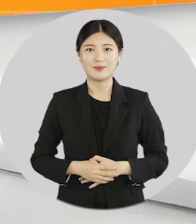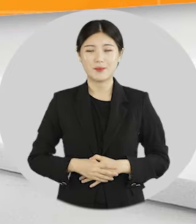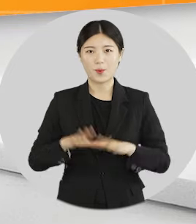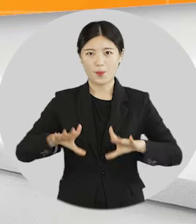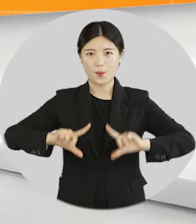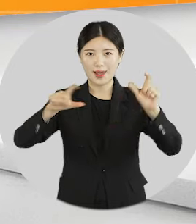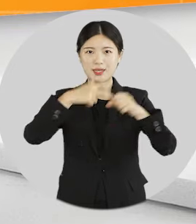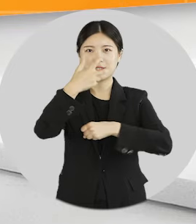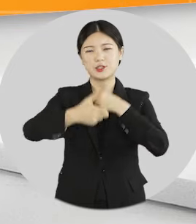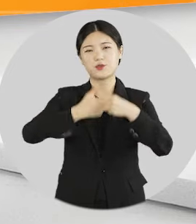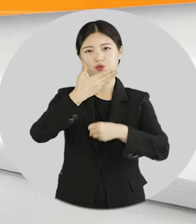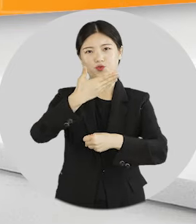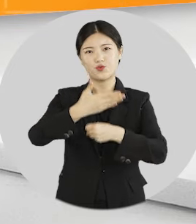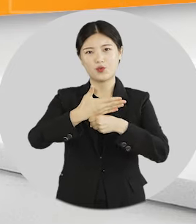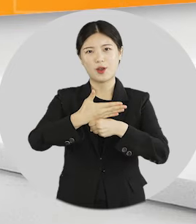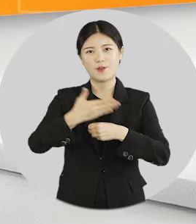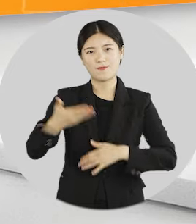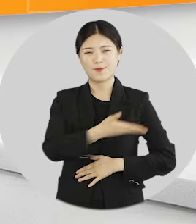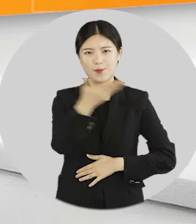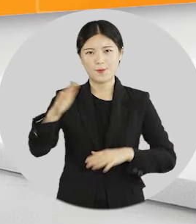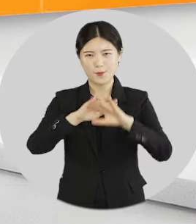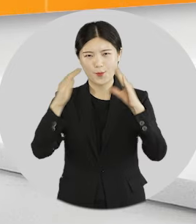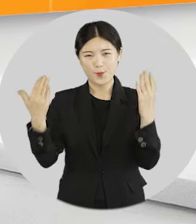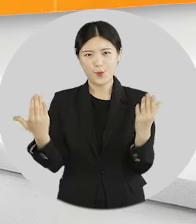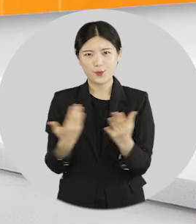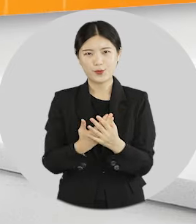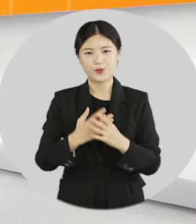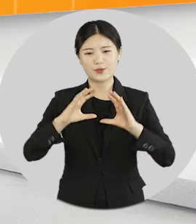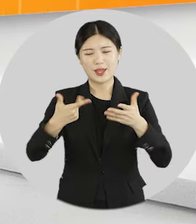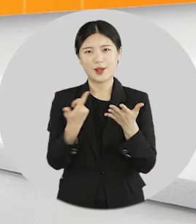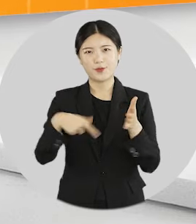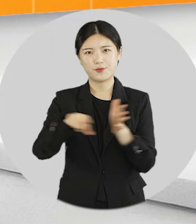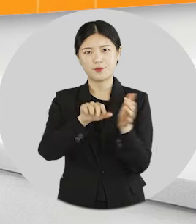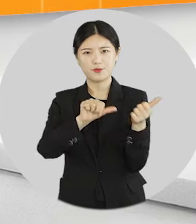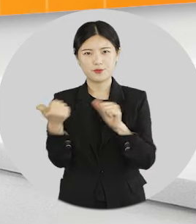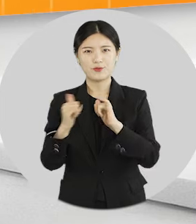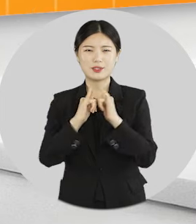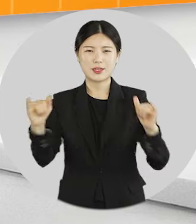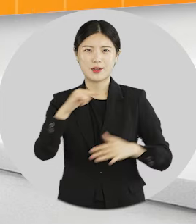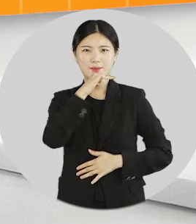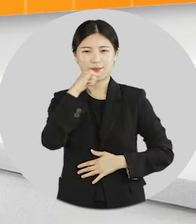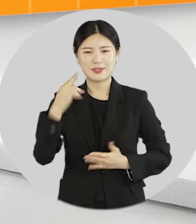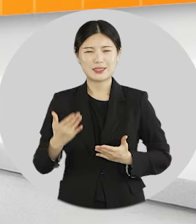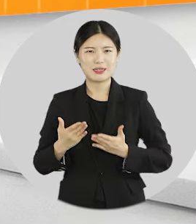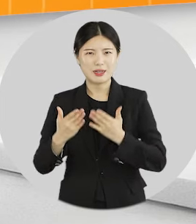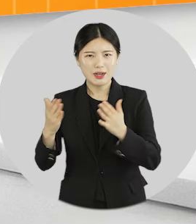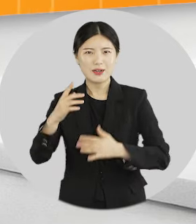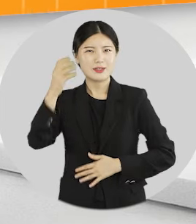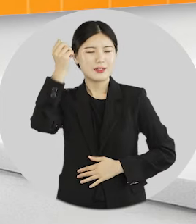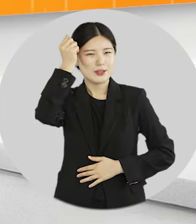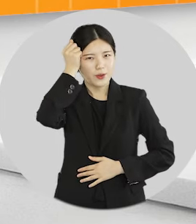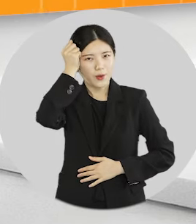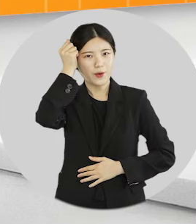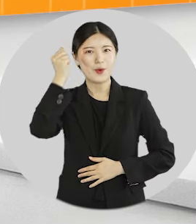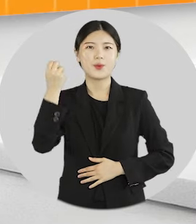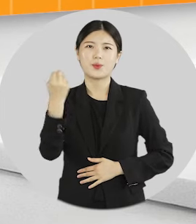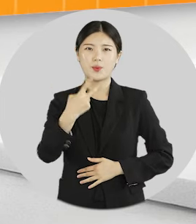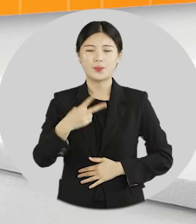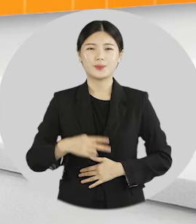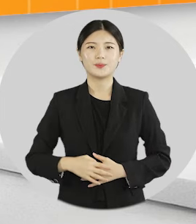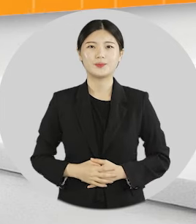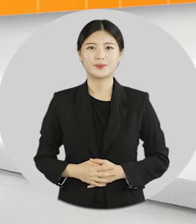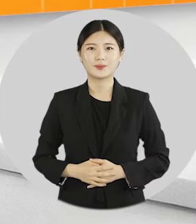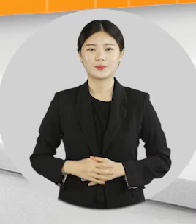제79주년 광복절에는 우리 모두가 순국 선열 및 호국 영령의 고귀한 희생으로 이뤄낸 국권 회복을